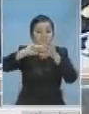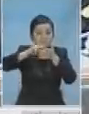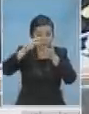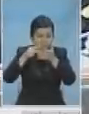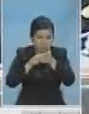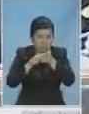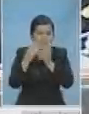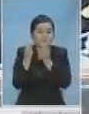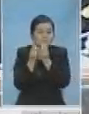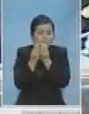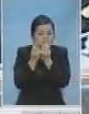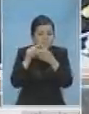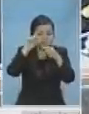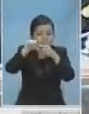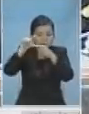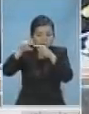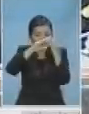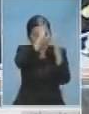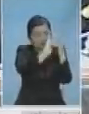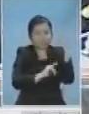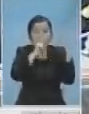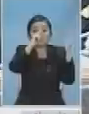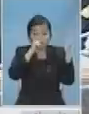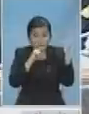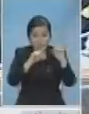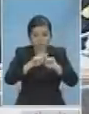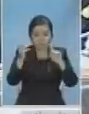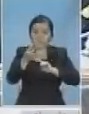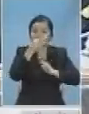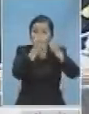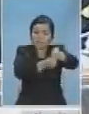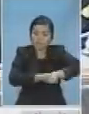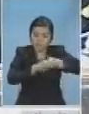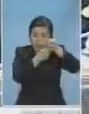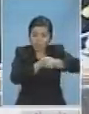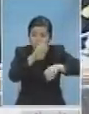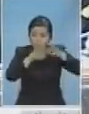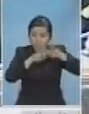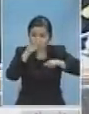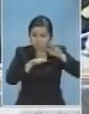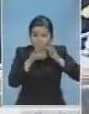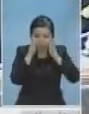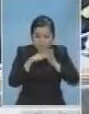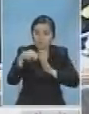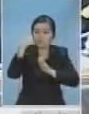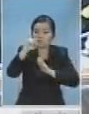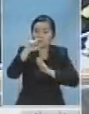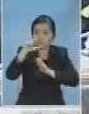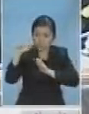อันนั้นเป็นตัวเลขเฉลี่ยแต่เรามีเกษตรกรของเราอีกไม่น้อยกว่า10ล้านคนนะ